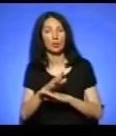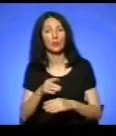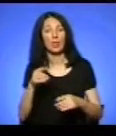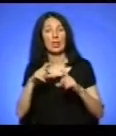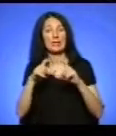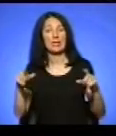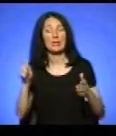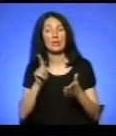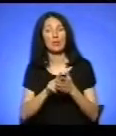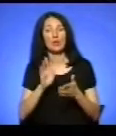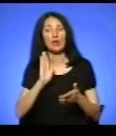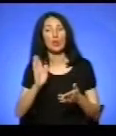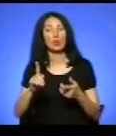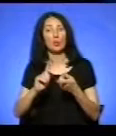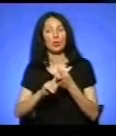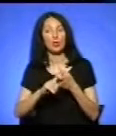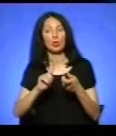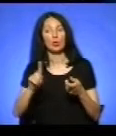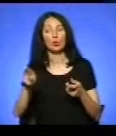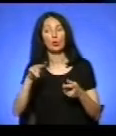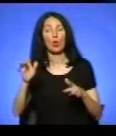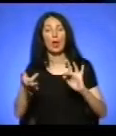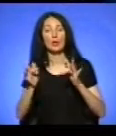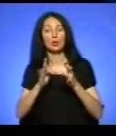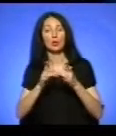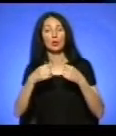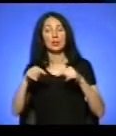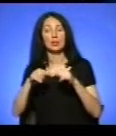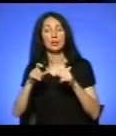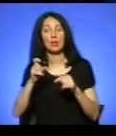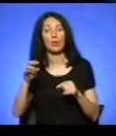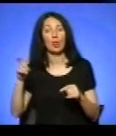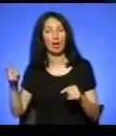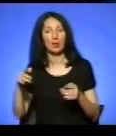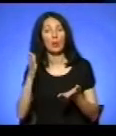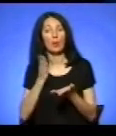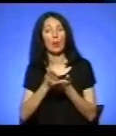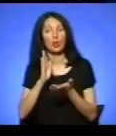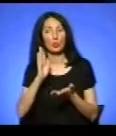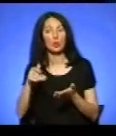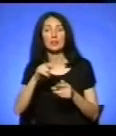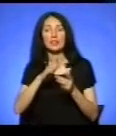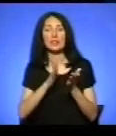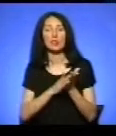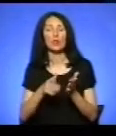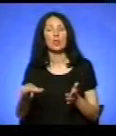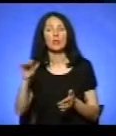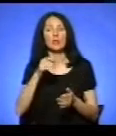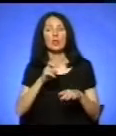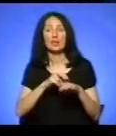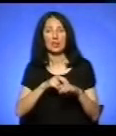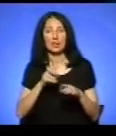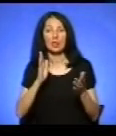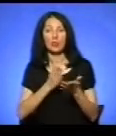Заклади повинні бути підключені до електронної системи eHealth, мають бути зареєстровані всі лікарі, вони повинні підписувати